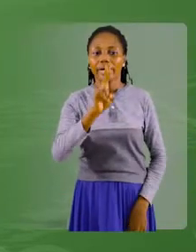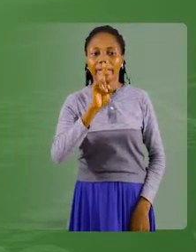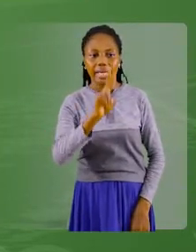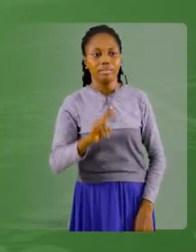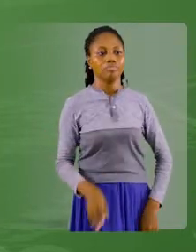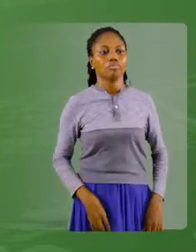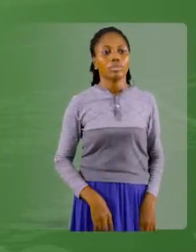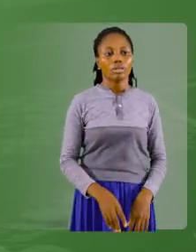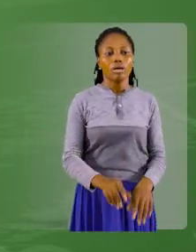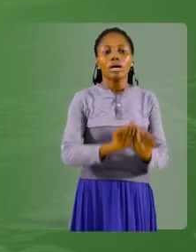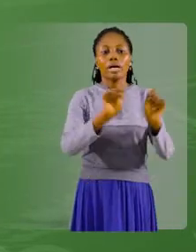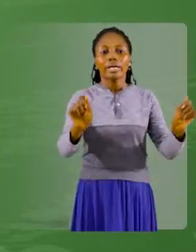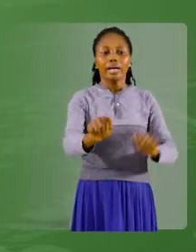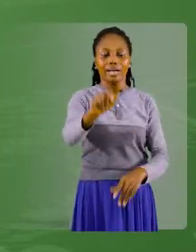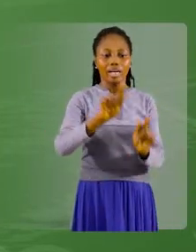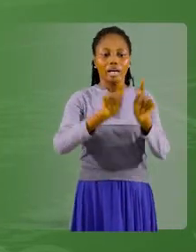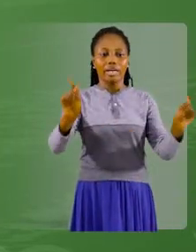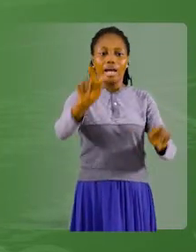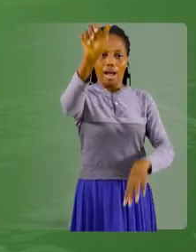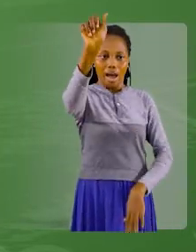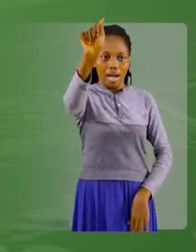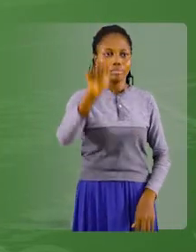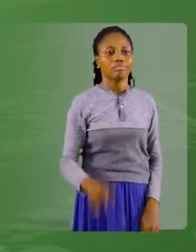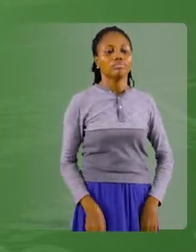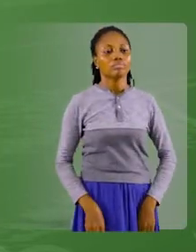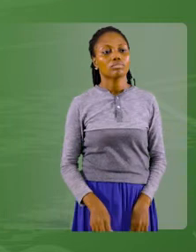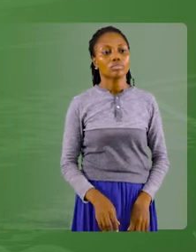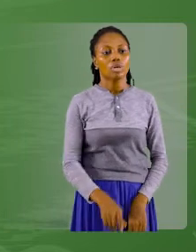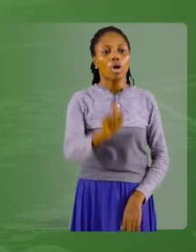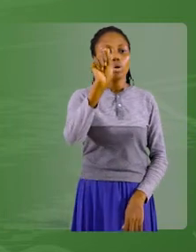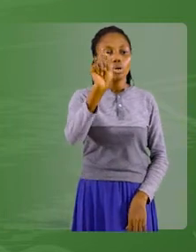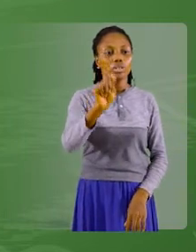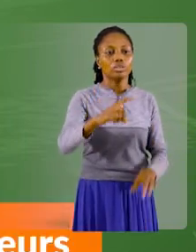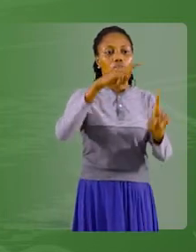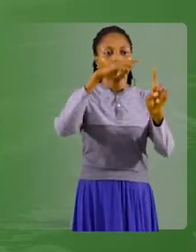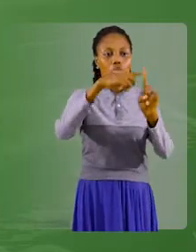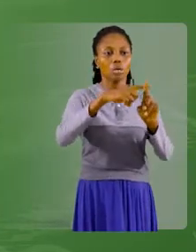maison. Grand A, coordonnées d'une somme de 2 vecteurs.